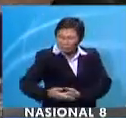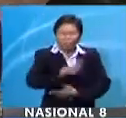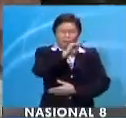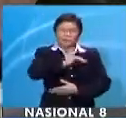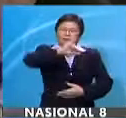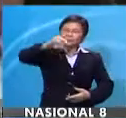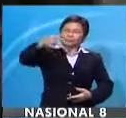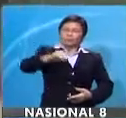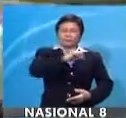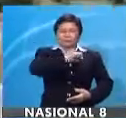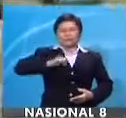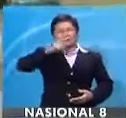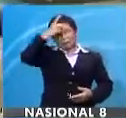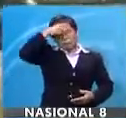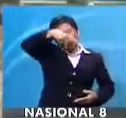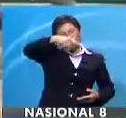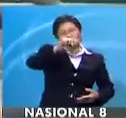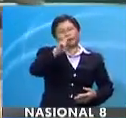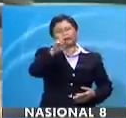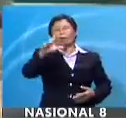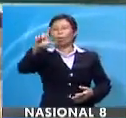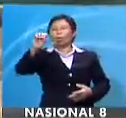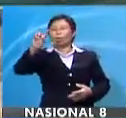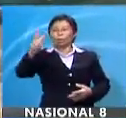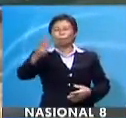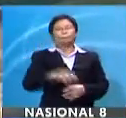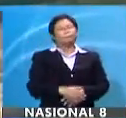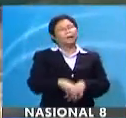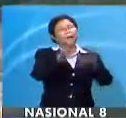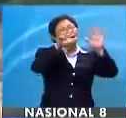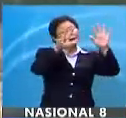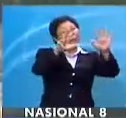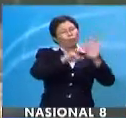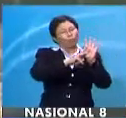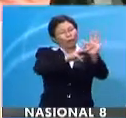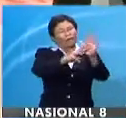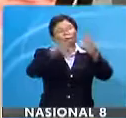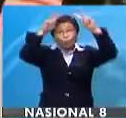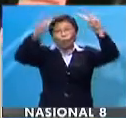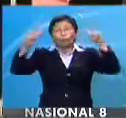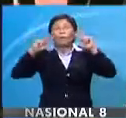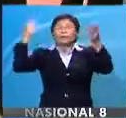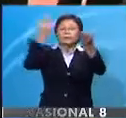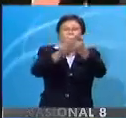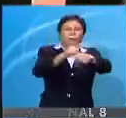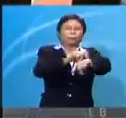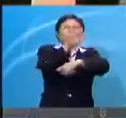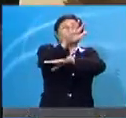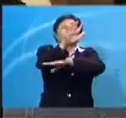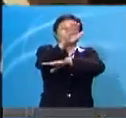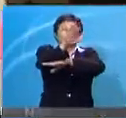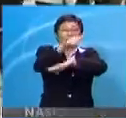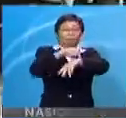Menteri Senator Dato' Paul Loh. Sementara 8 delegasi Vietnam tiba pada pukul 5 petang bersama Perdana